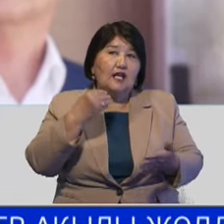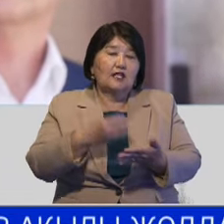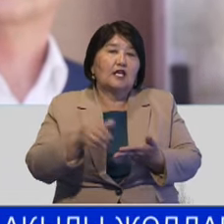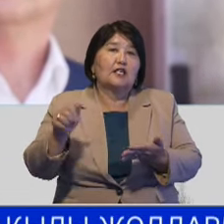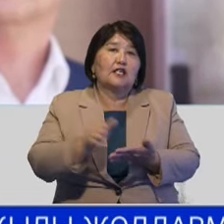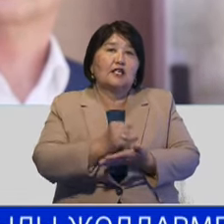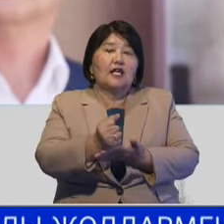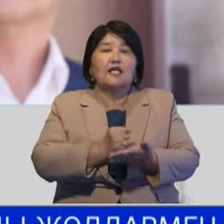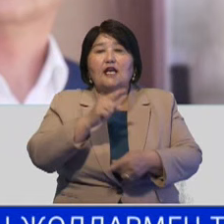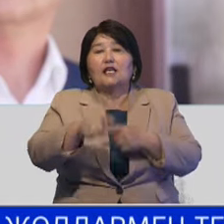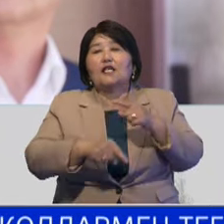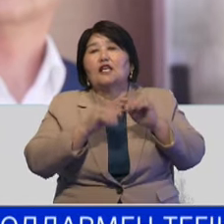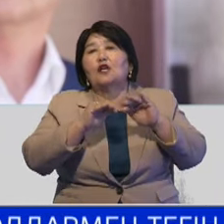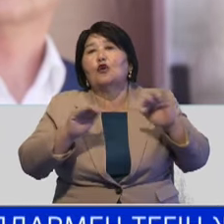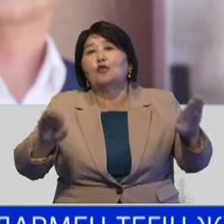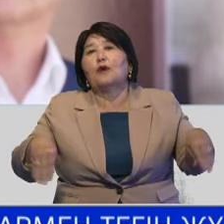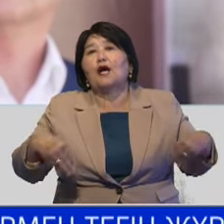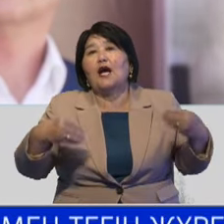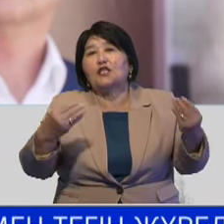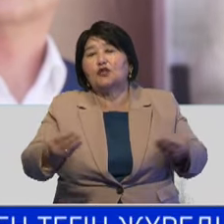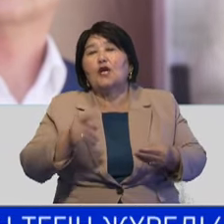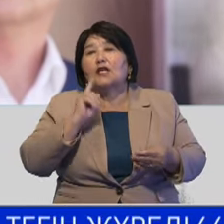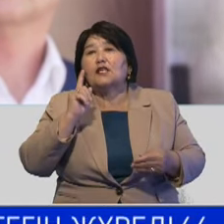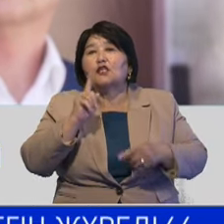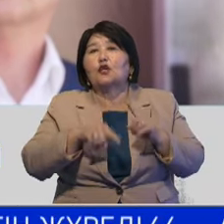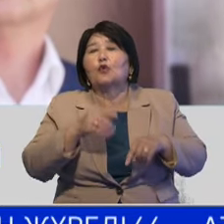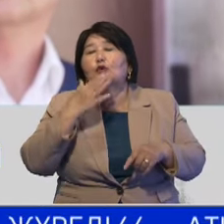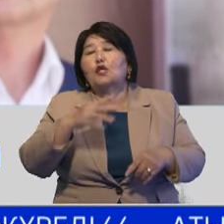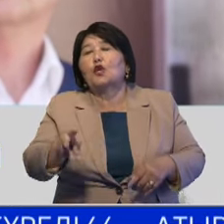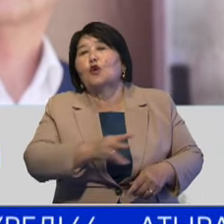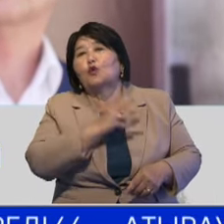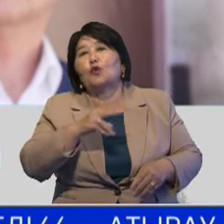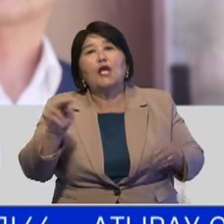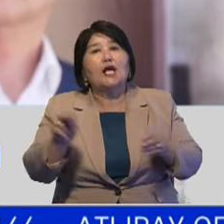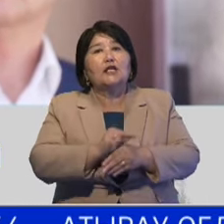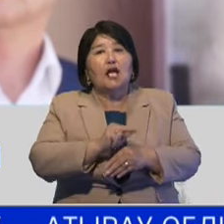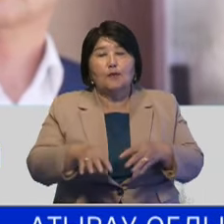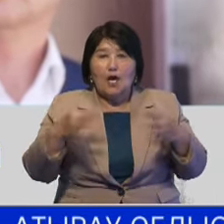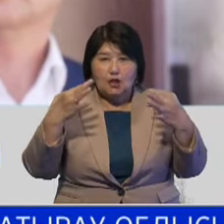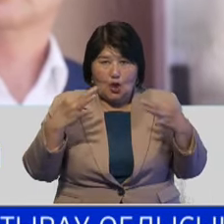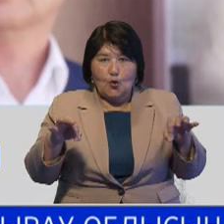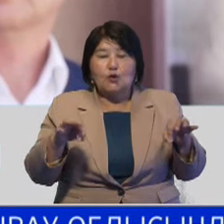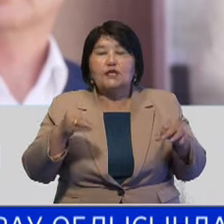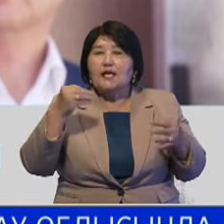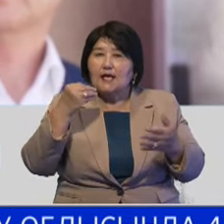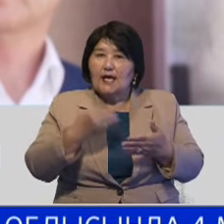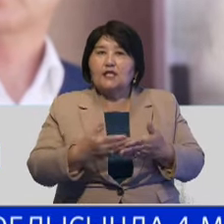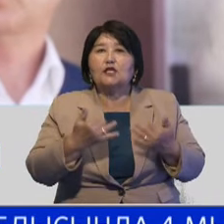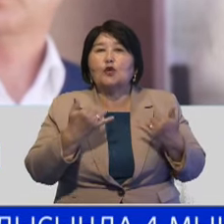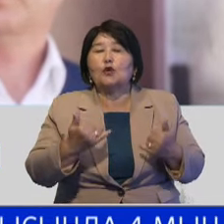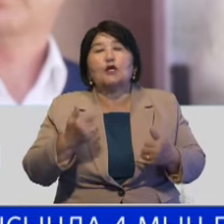сақтап, келер ұрпаққа жеткізу, жастарды отаншылдық рухта тәрбиелеу, тәуелсіздіктің қасиет